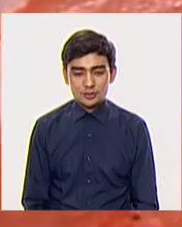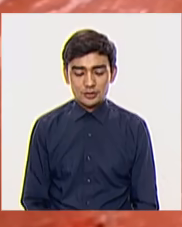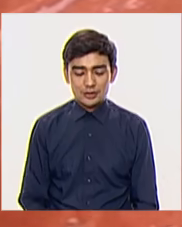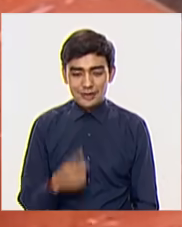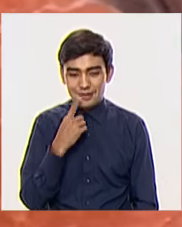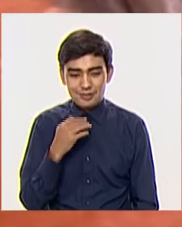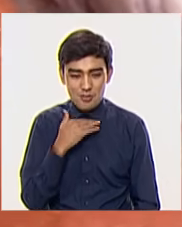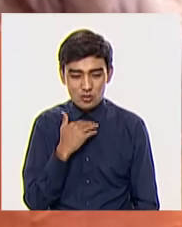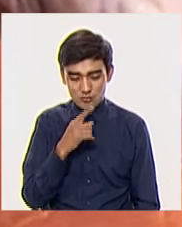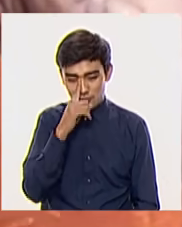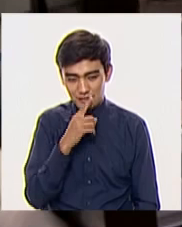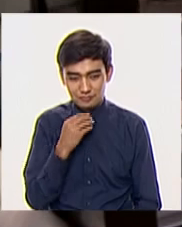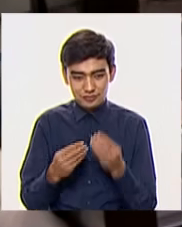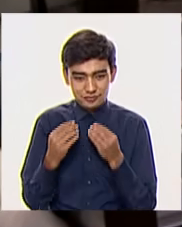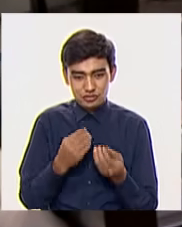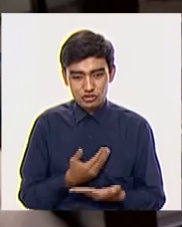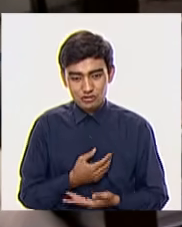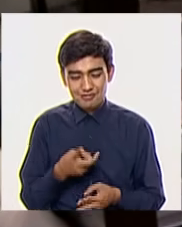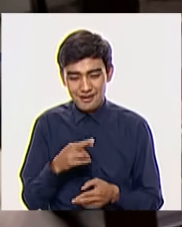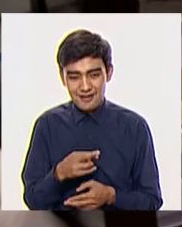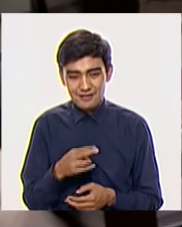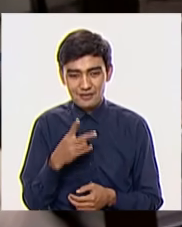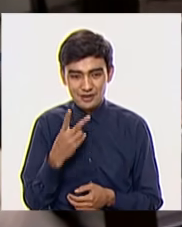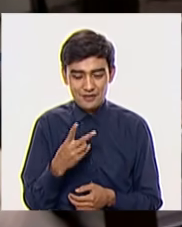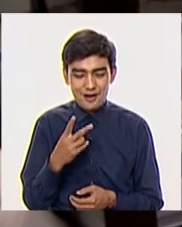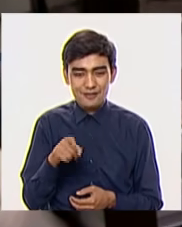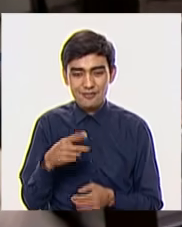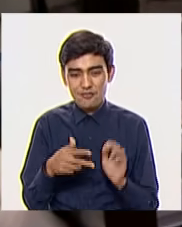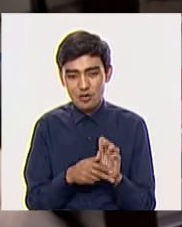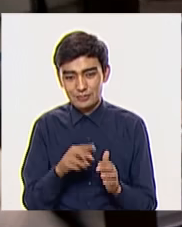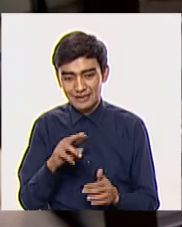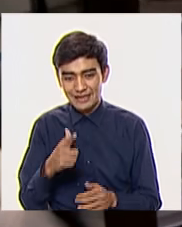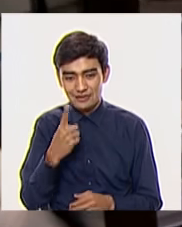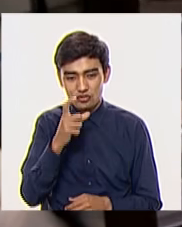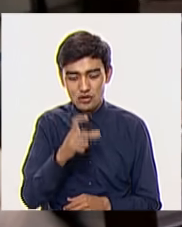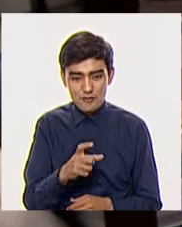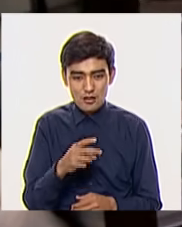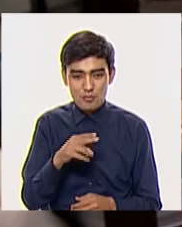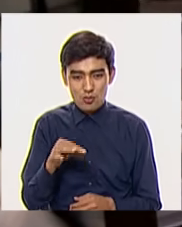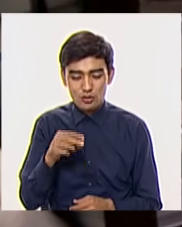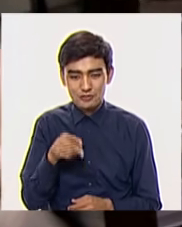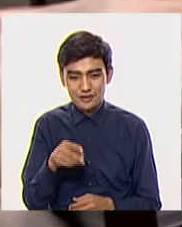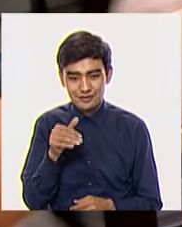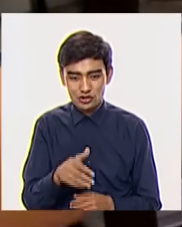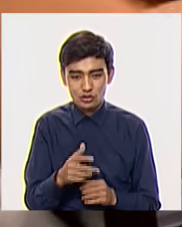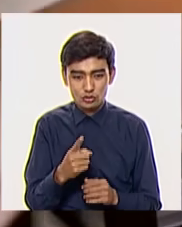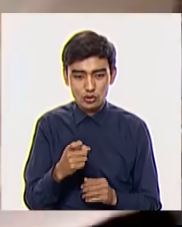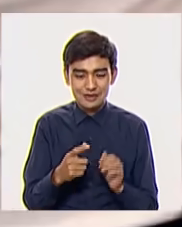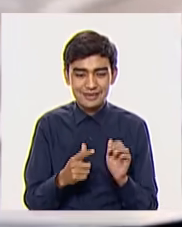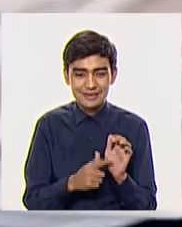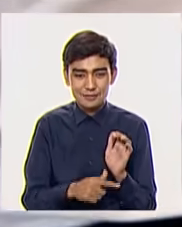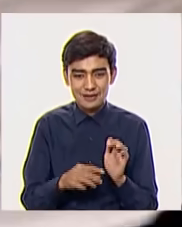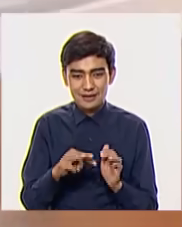Красного мяса в месяц для поддержания жизни необходимо 2,8 килограмма на человека по 2170 тенге за